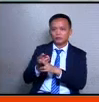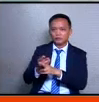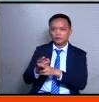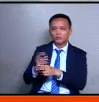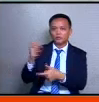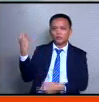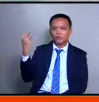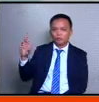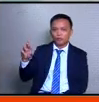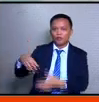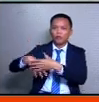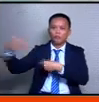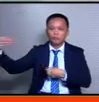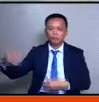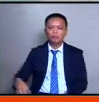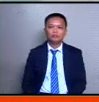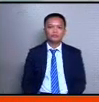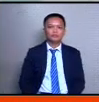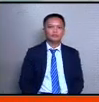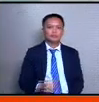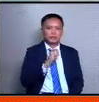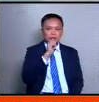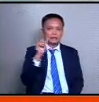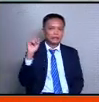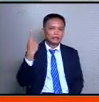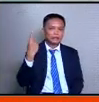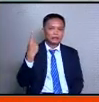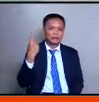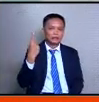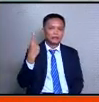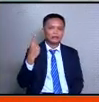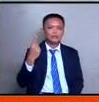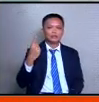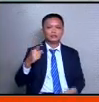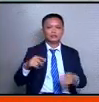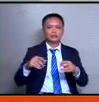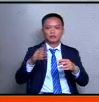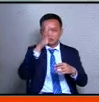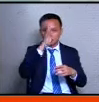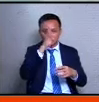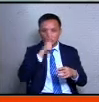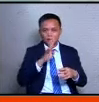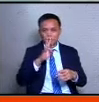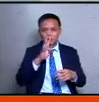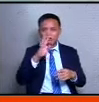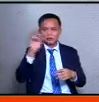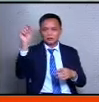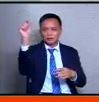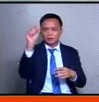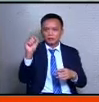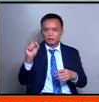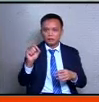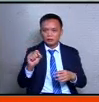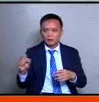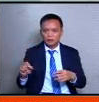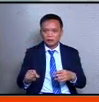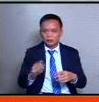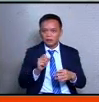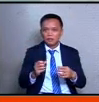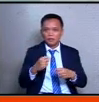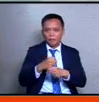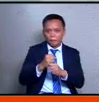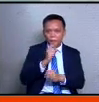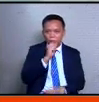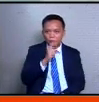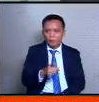sila? Hindi lang dapat yung cracks, kung superficial, baka yung aesthetics lang. Siguraduhin na yung